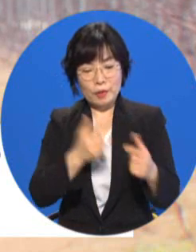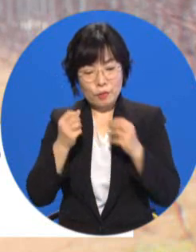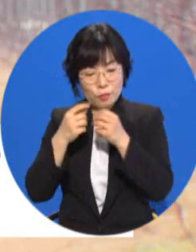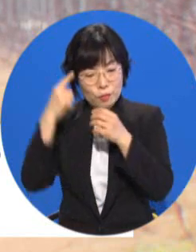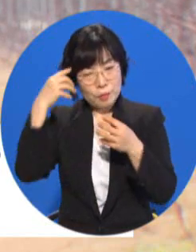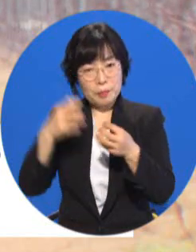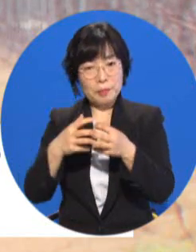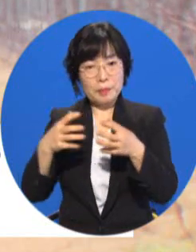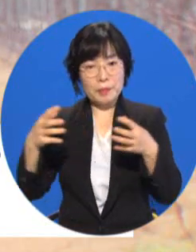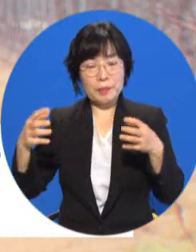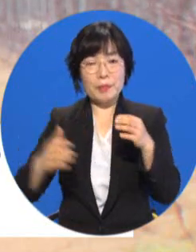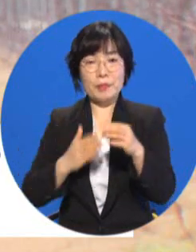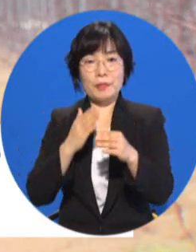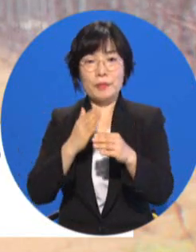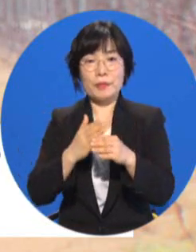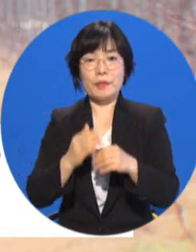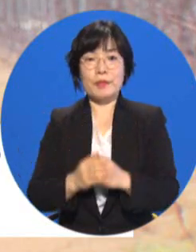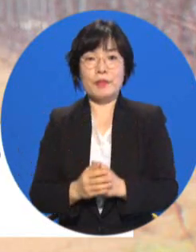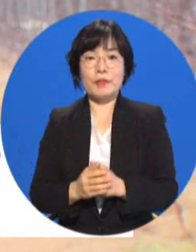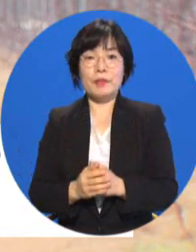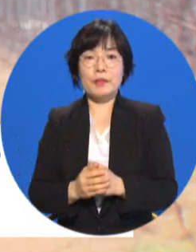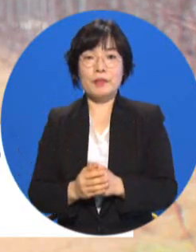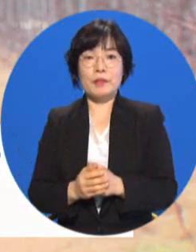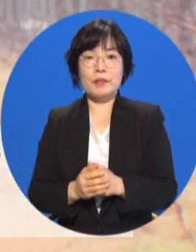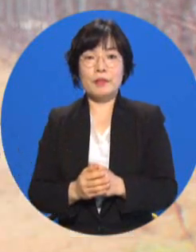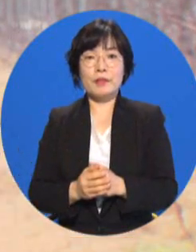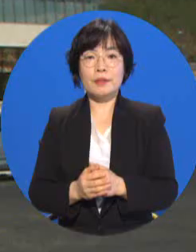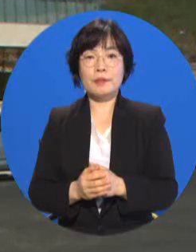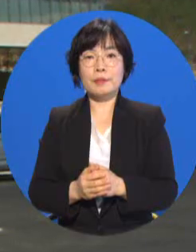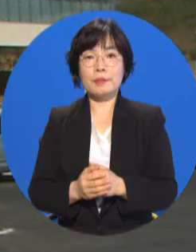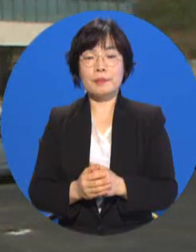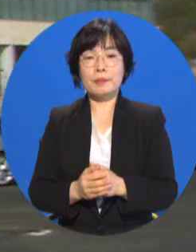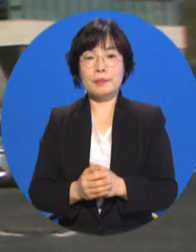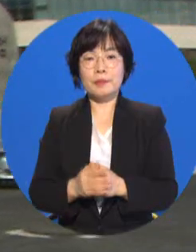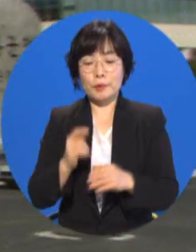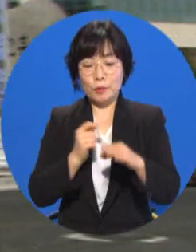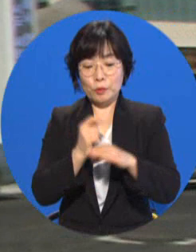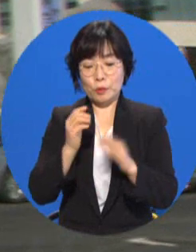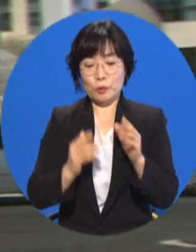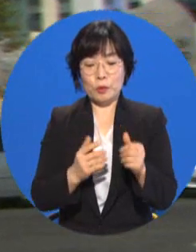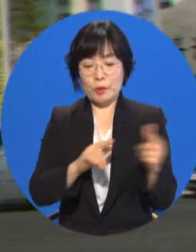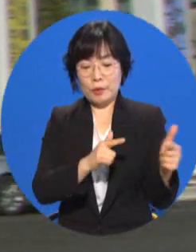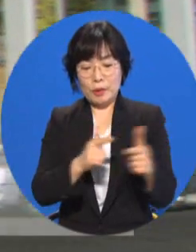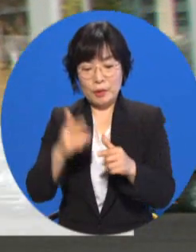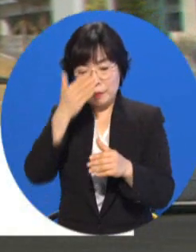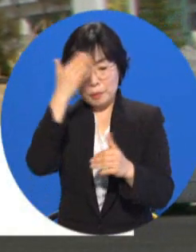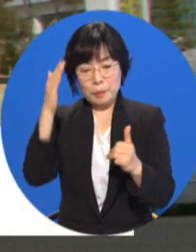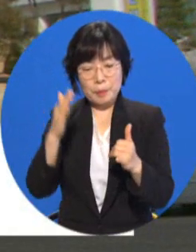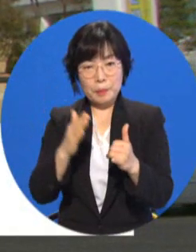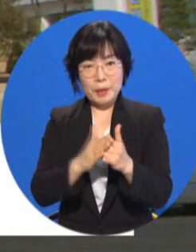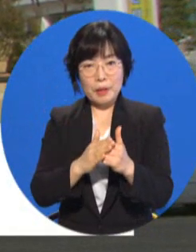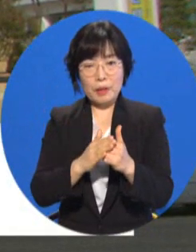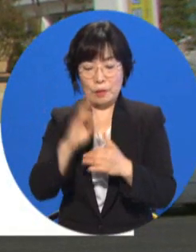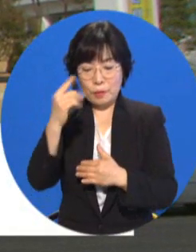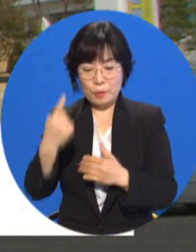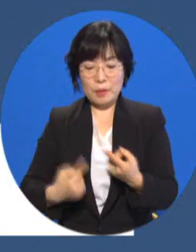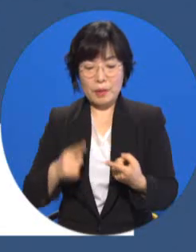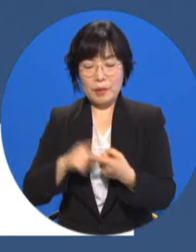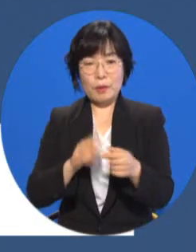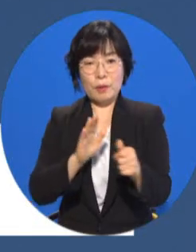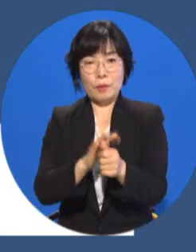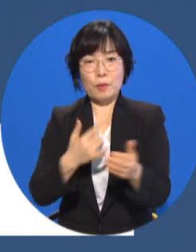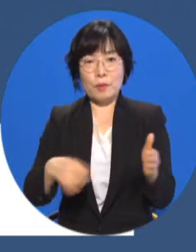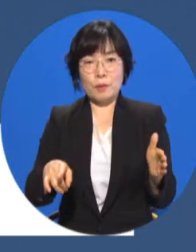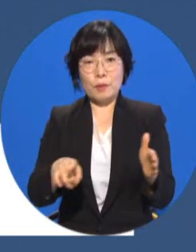큰 농장을 가져가는 게 제 꿈입니다. 고흥군은 이와 같이 지역에서 가업을 승계하는 청년들을